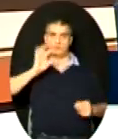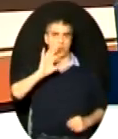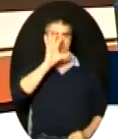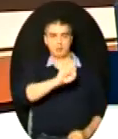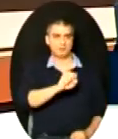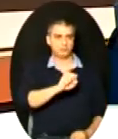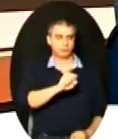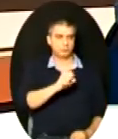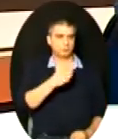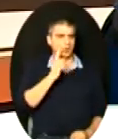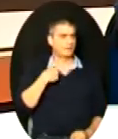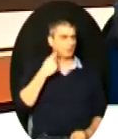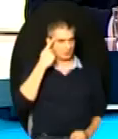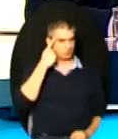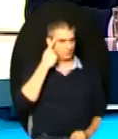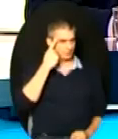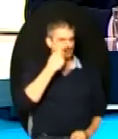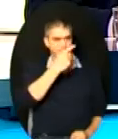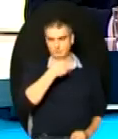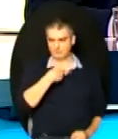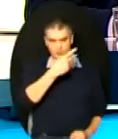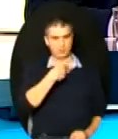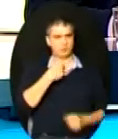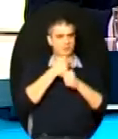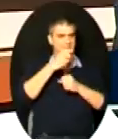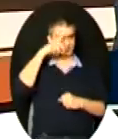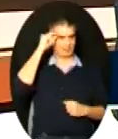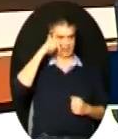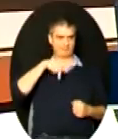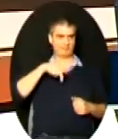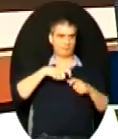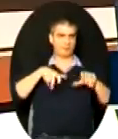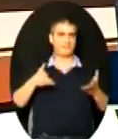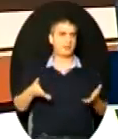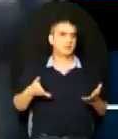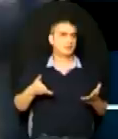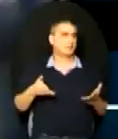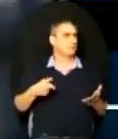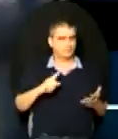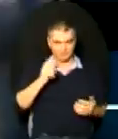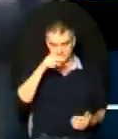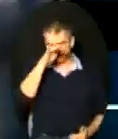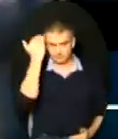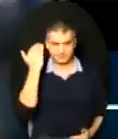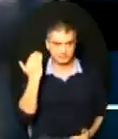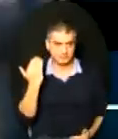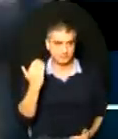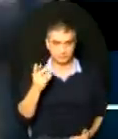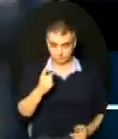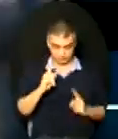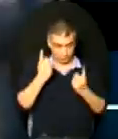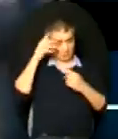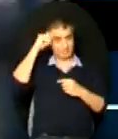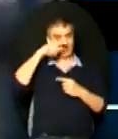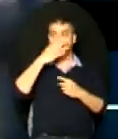נתפס, אבל נדמה לי שיריב, אתה ואני נציגי תל אביב בפאנל הזה. בהחלט. לא מגזימים קצת כאשר קורה בתל